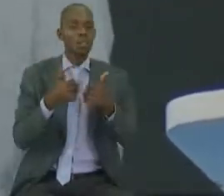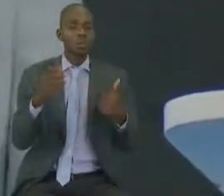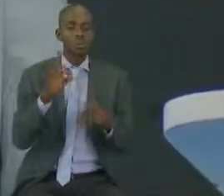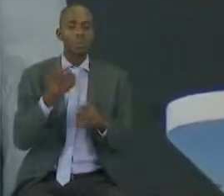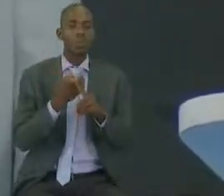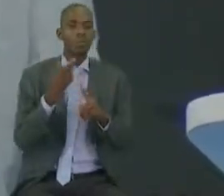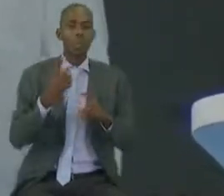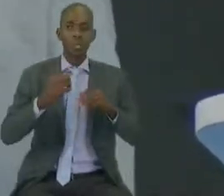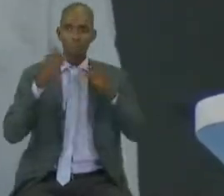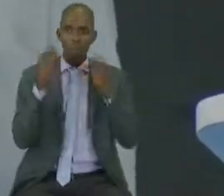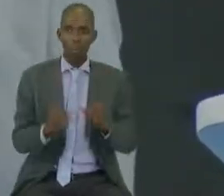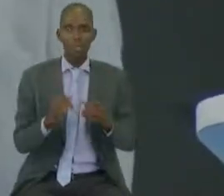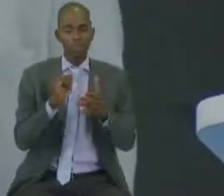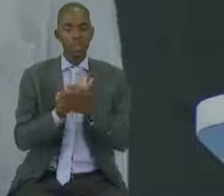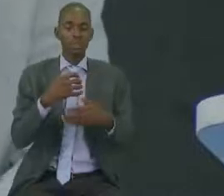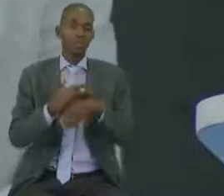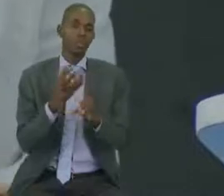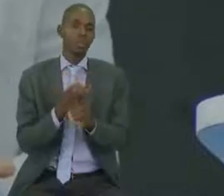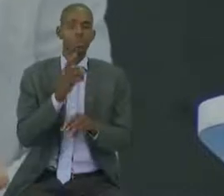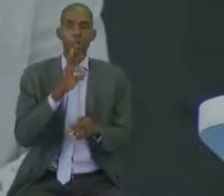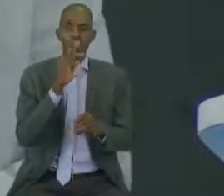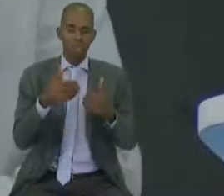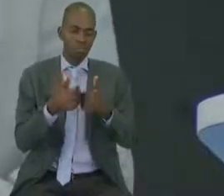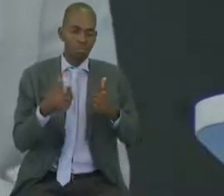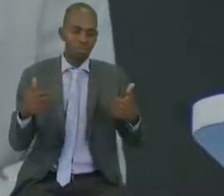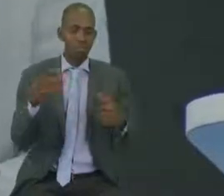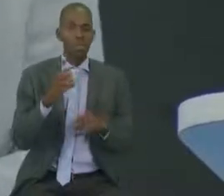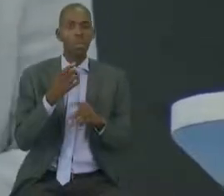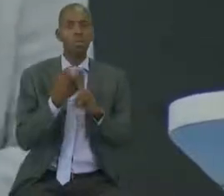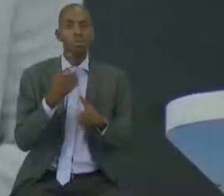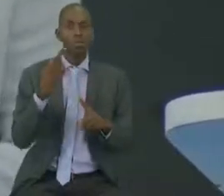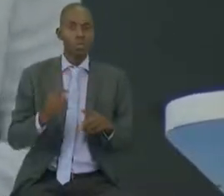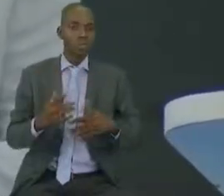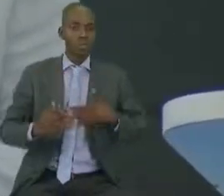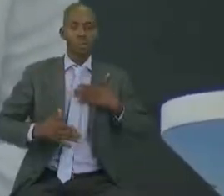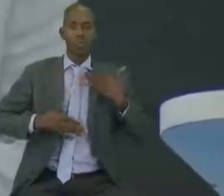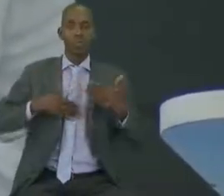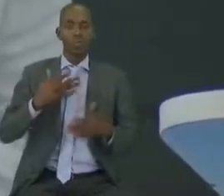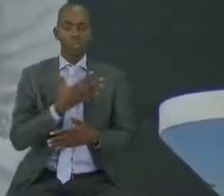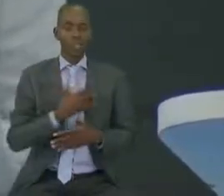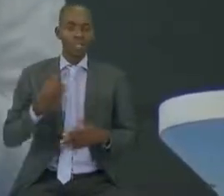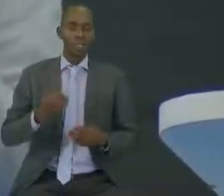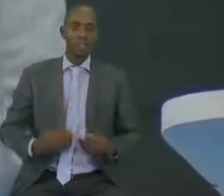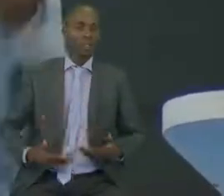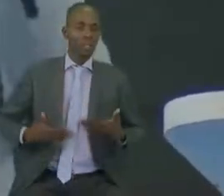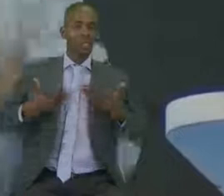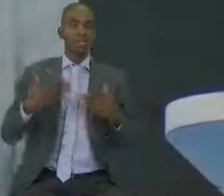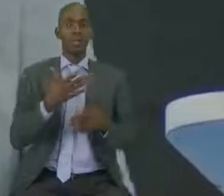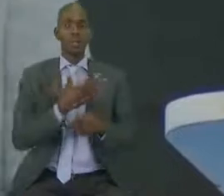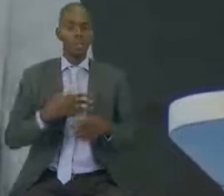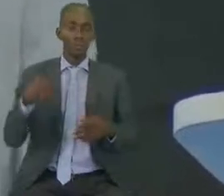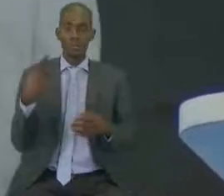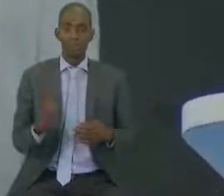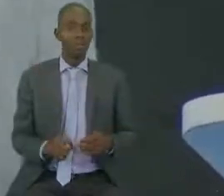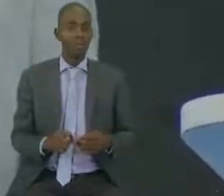séparé de la puissance qui crée. Tu es séparé de la joie et de la vie